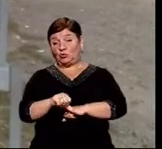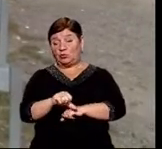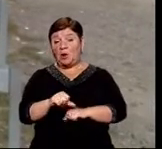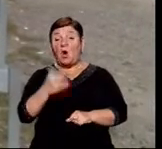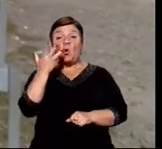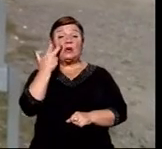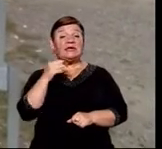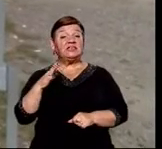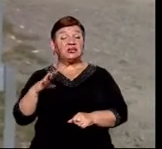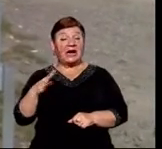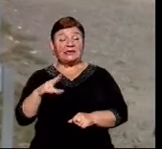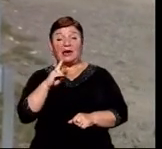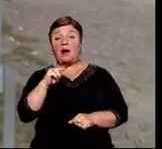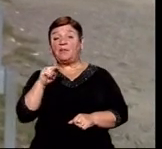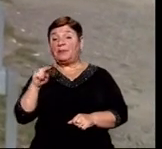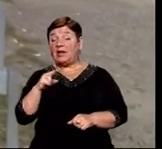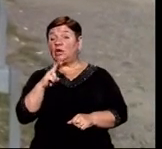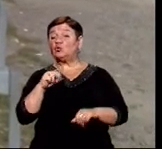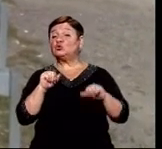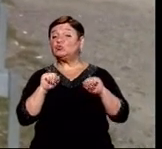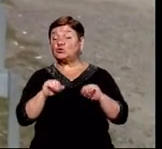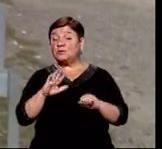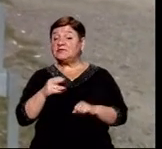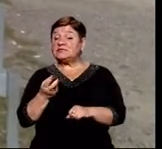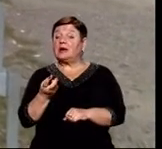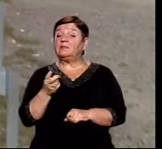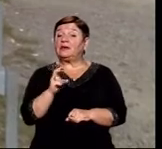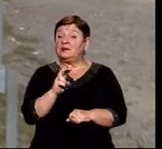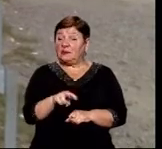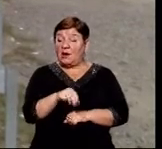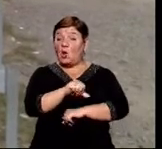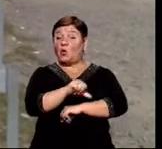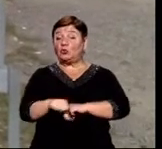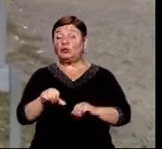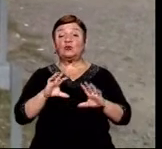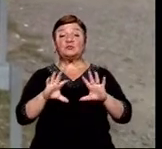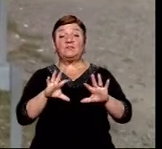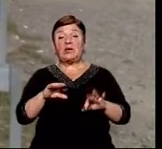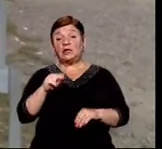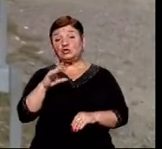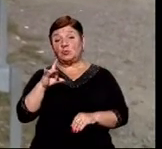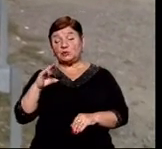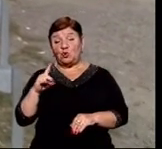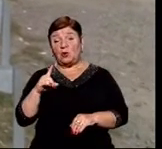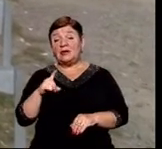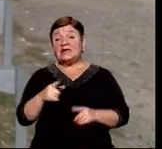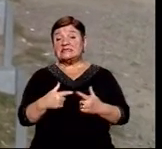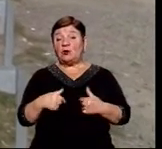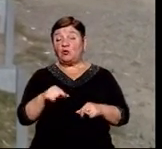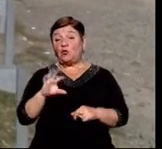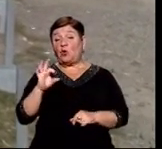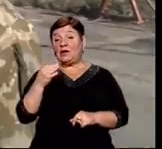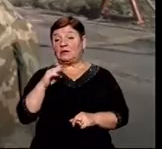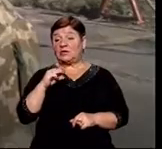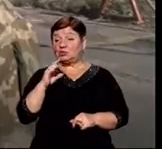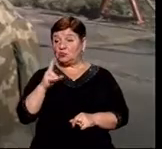Коли чекати на закриття КПП «Ужгород» та хто зможе після цього перетнути кордон, розповіла речниця Чопського прикордонного загону Ольга